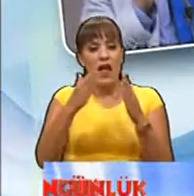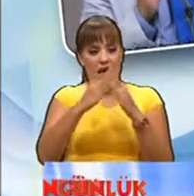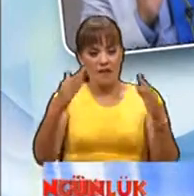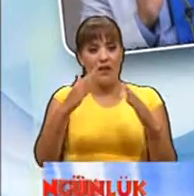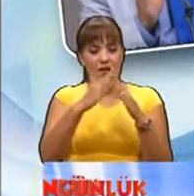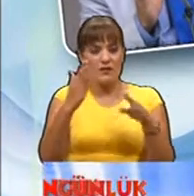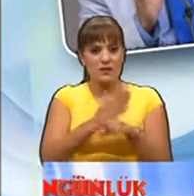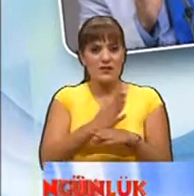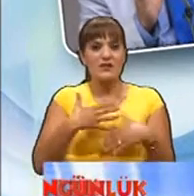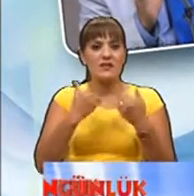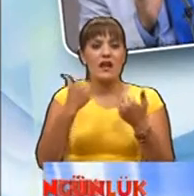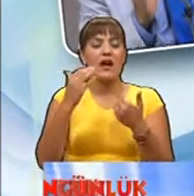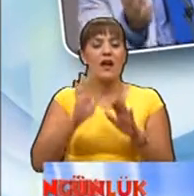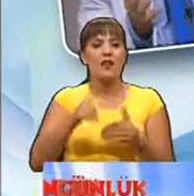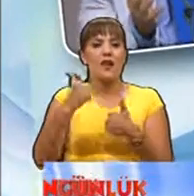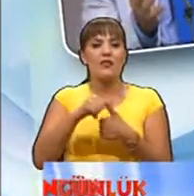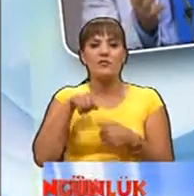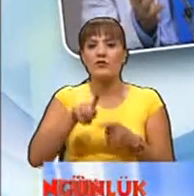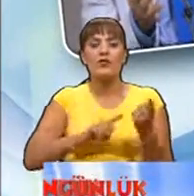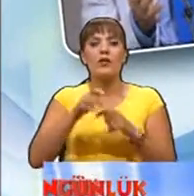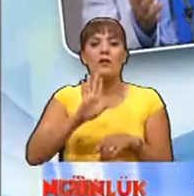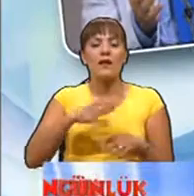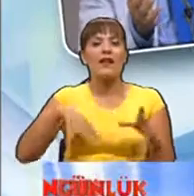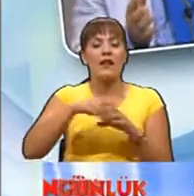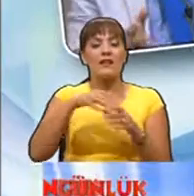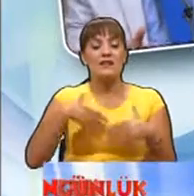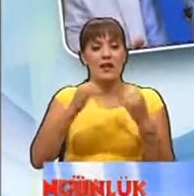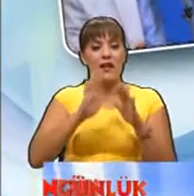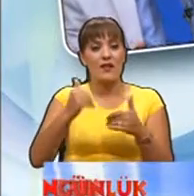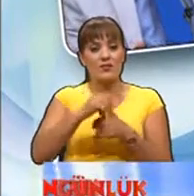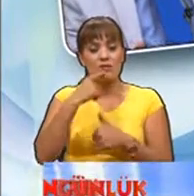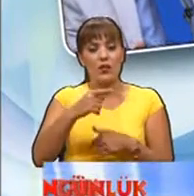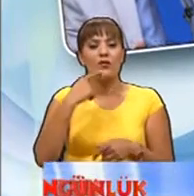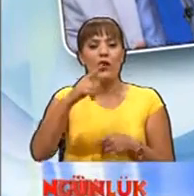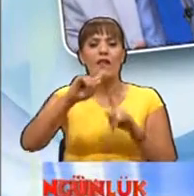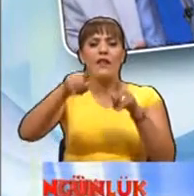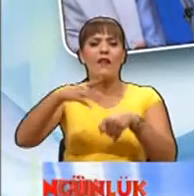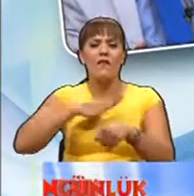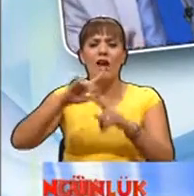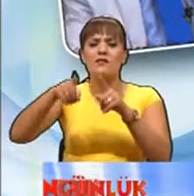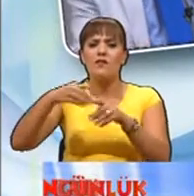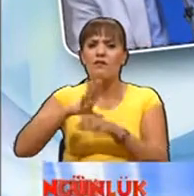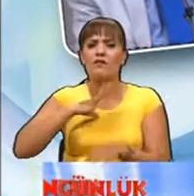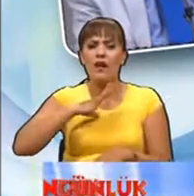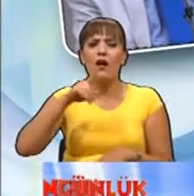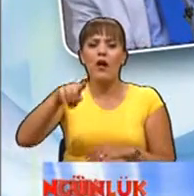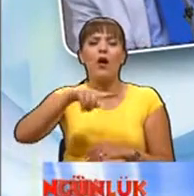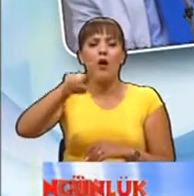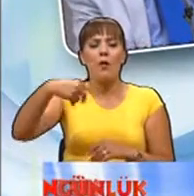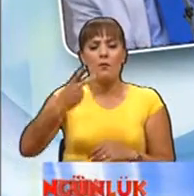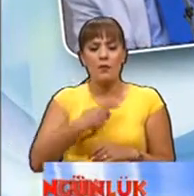konut eşyasıysa sağ kalan eş. O zaman genel terekeye giriyor. Ne dedik? Sağ kalan eş diyor ki işte diyor orada tarla var, arsa var.